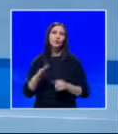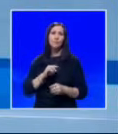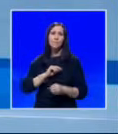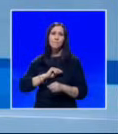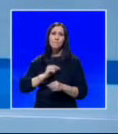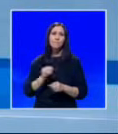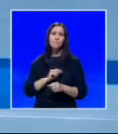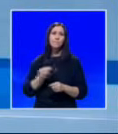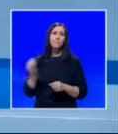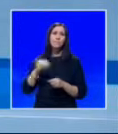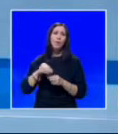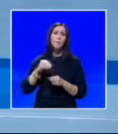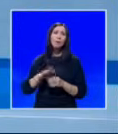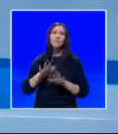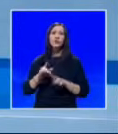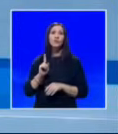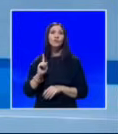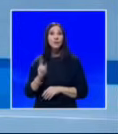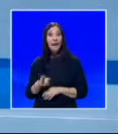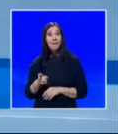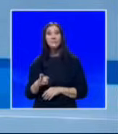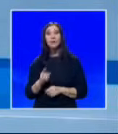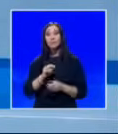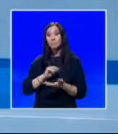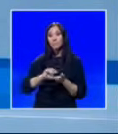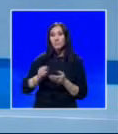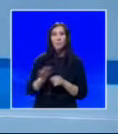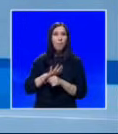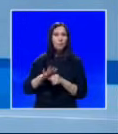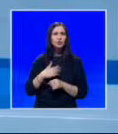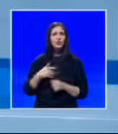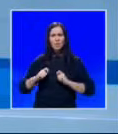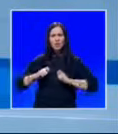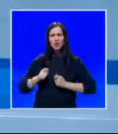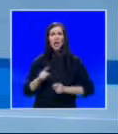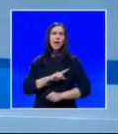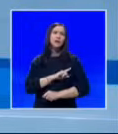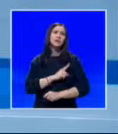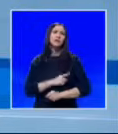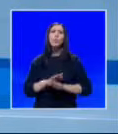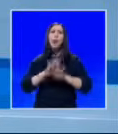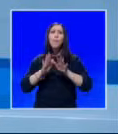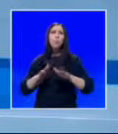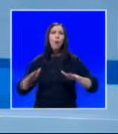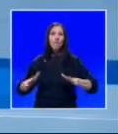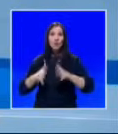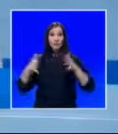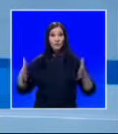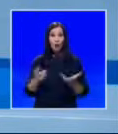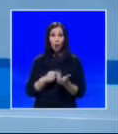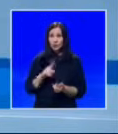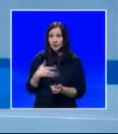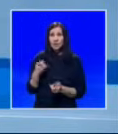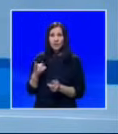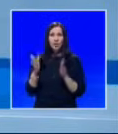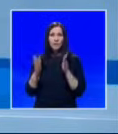попълнят вероятно каквото трябва да попълнят. Ще има мъчение, ще има сигурно плаващи мнозинства, колкото и да не им се иска. Но определящото ще е това. И аз